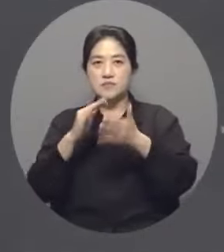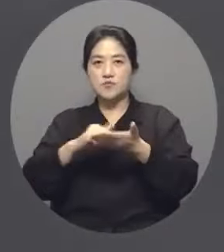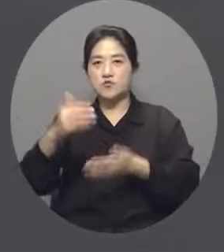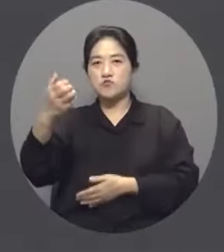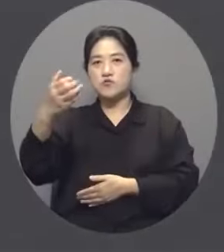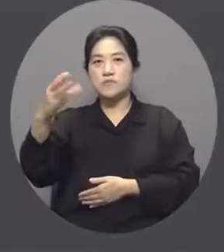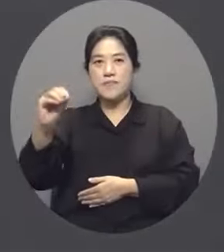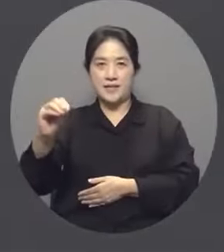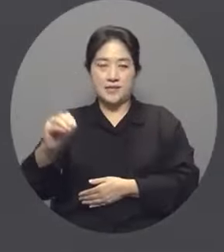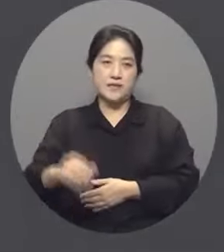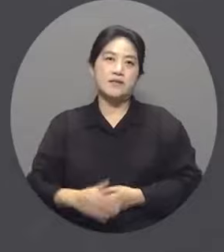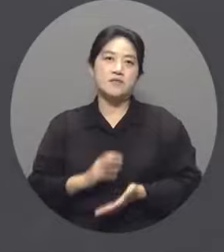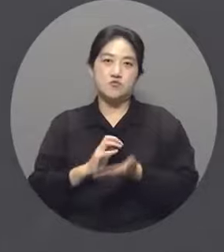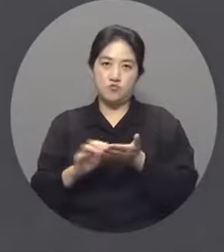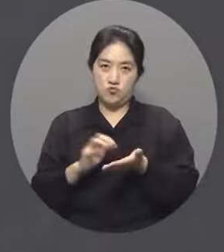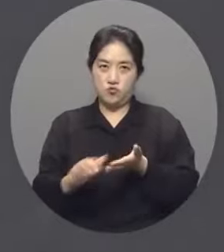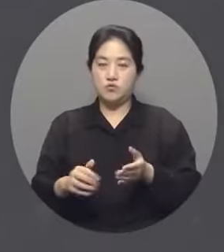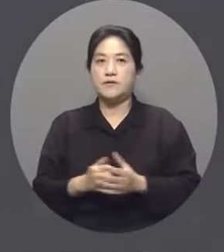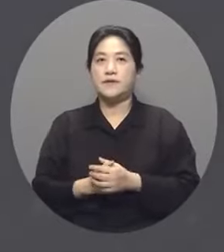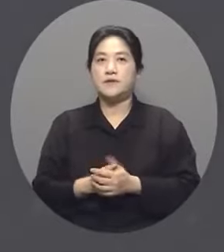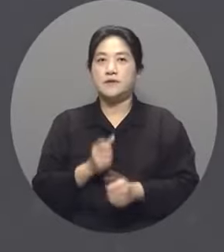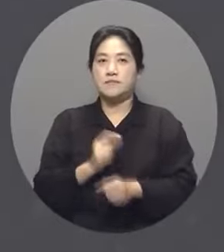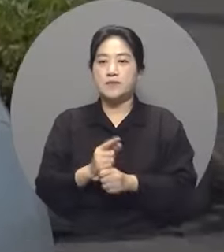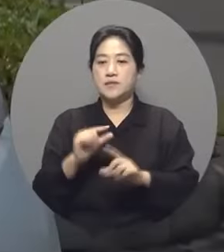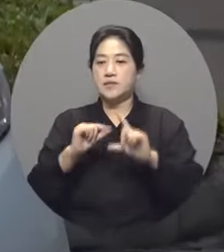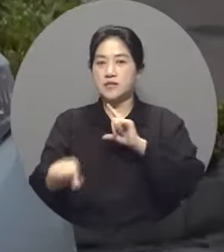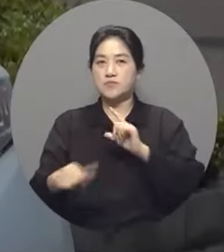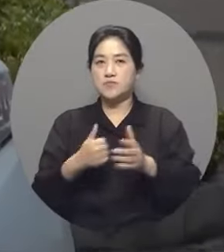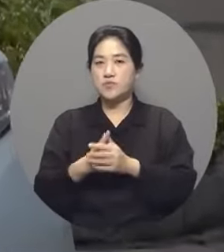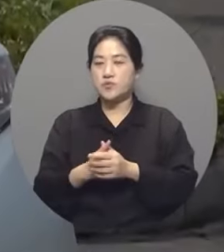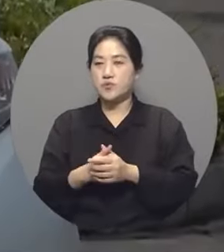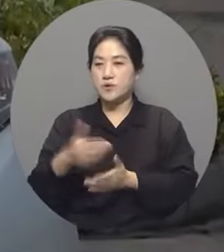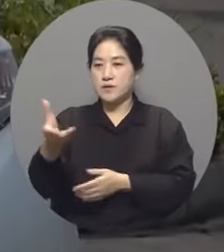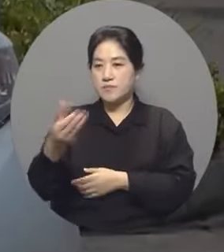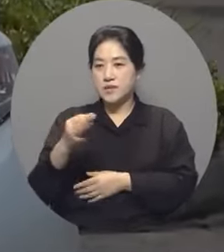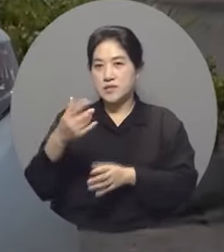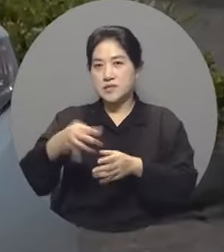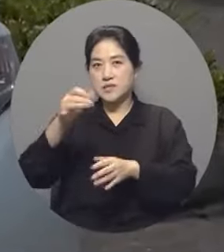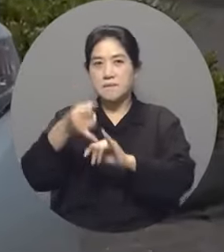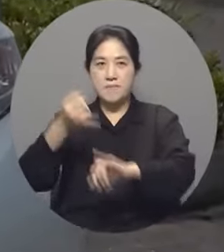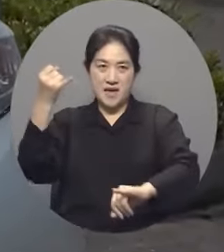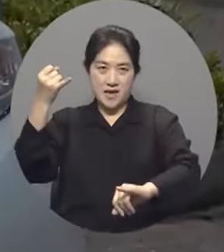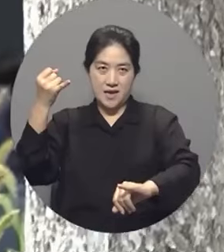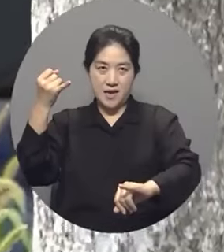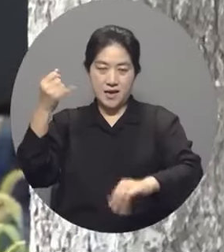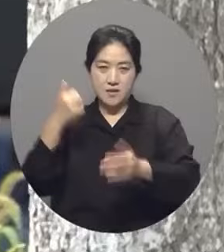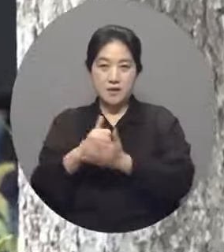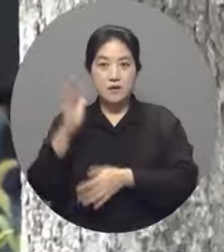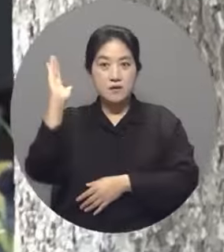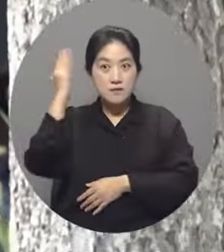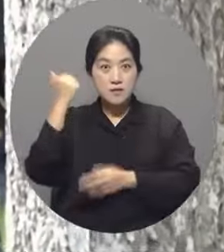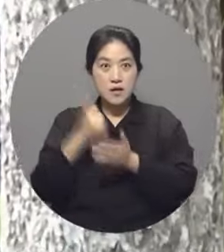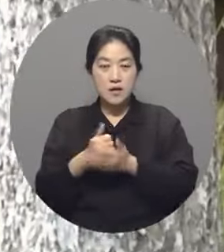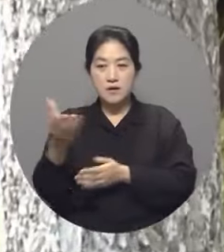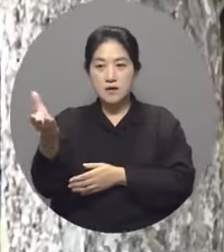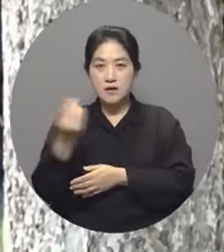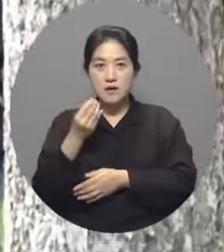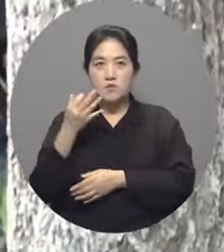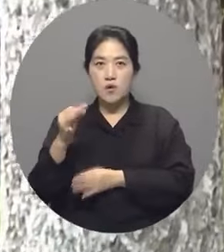이르는 것으로 알려졌습니다. 이미 일부 채권 이자를 지급하지 못한 비구이 위안은 최근 채권